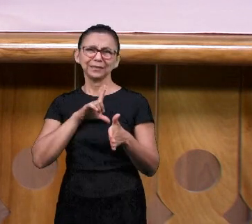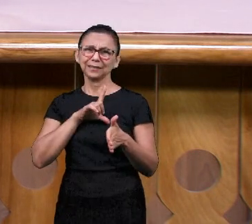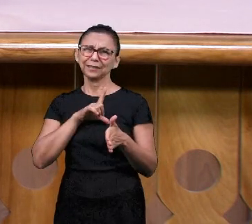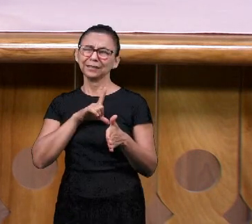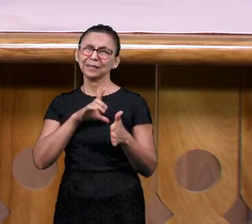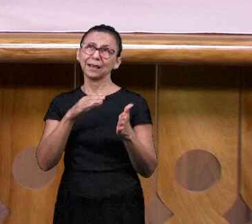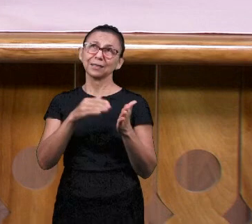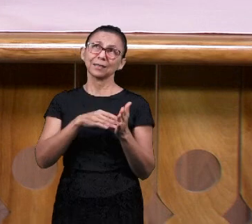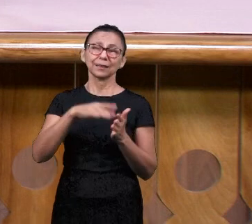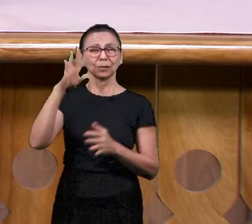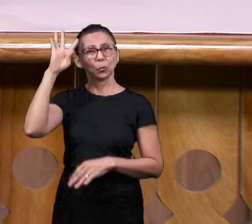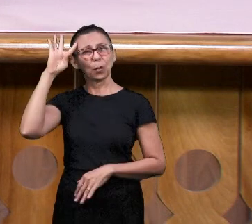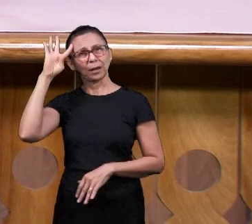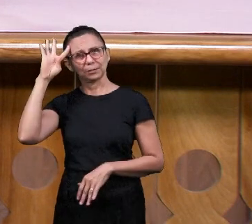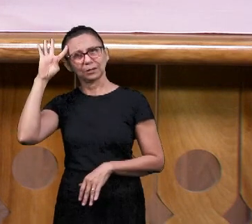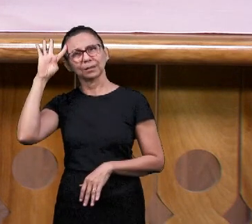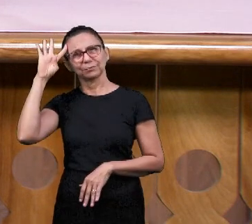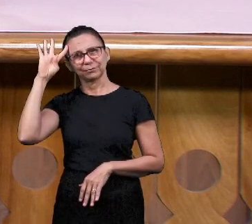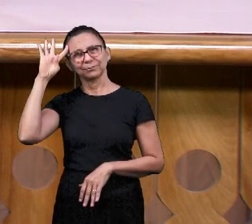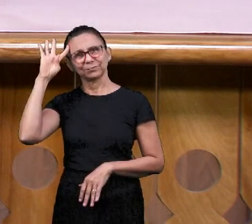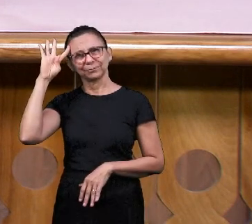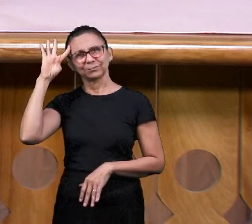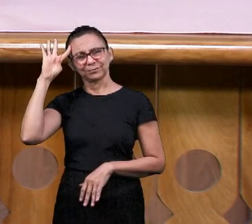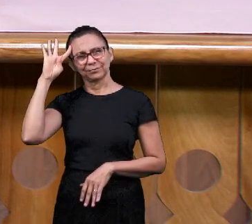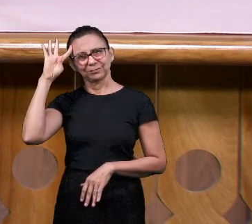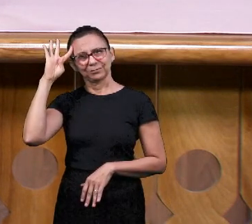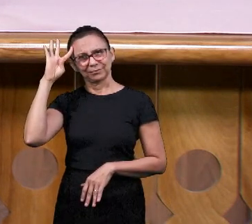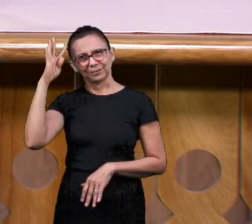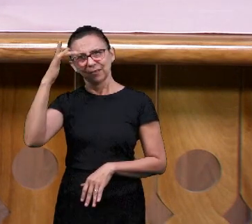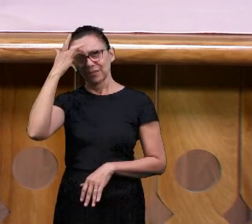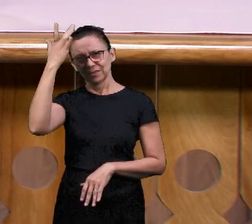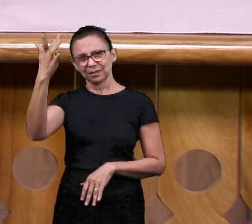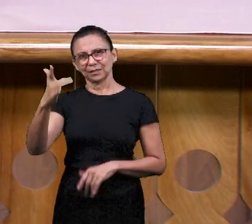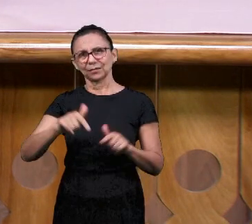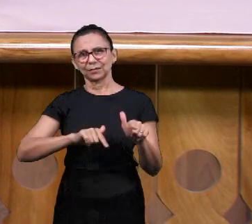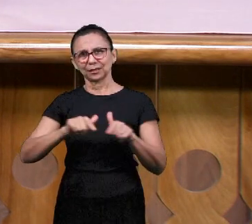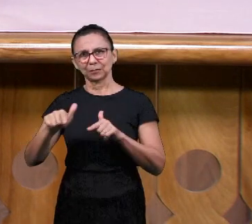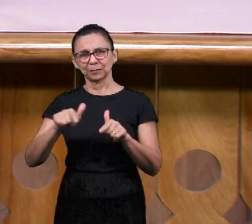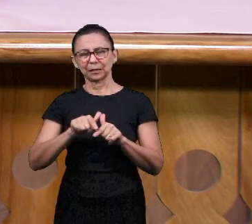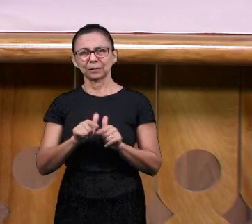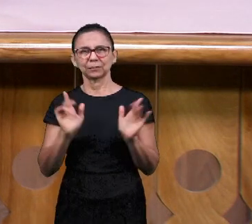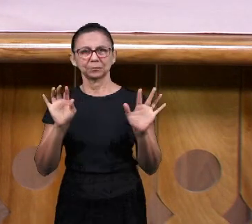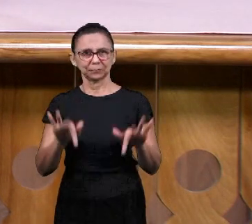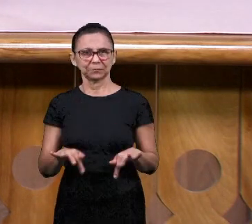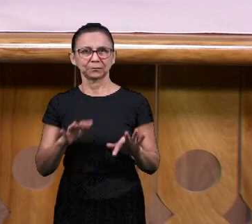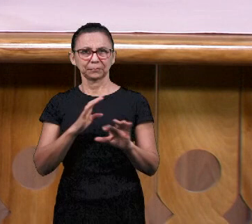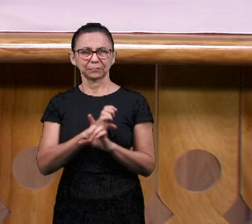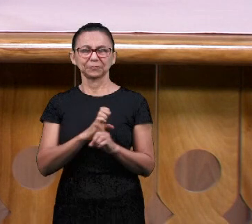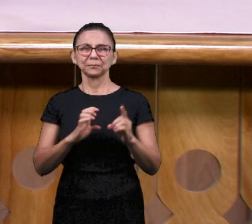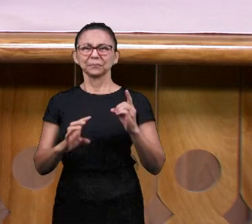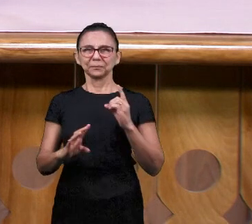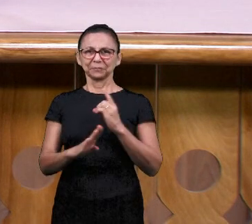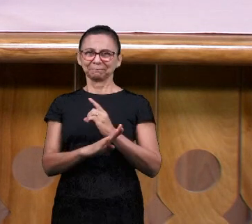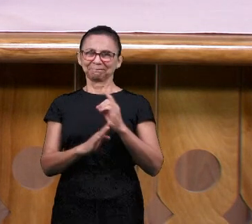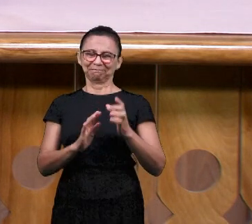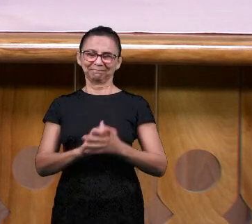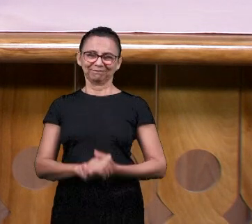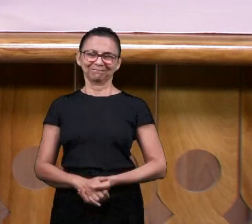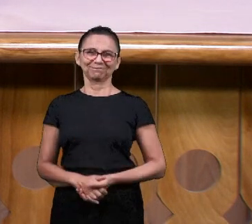envoyer le plus tôt possible, le maximum jusqu'à mercredi, afin de simplifier notre travail. Nous allons finir